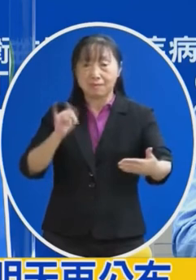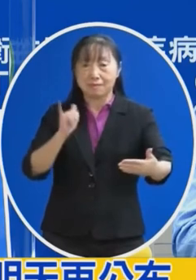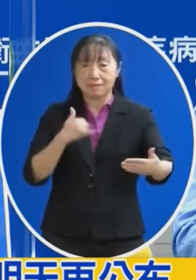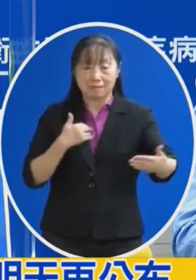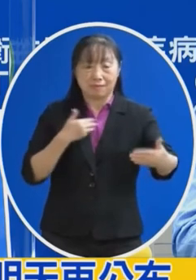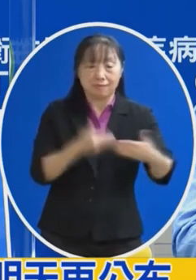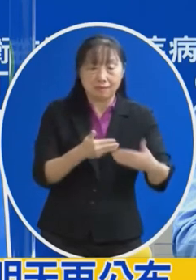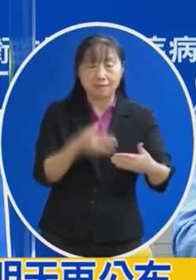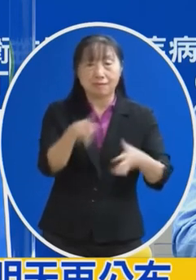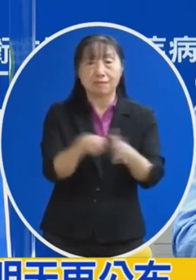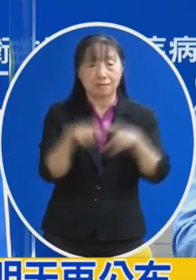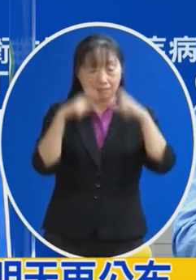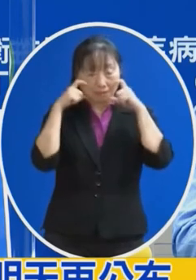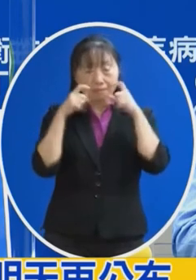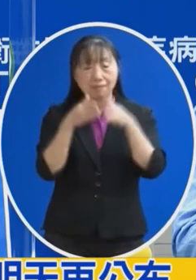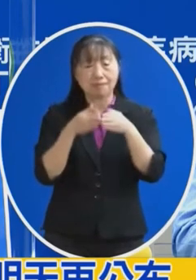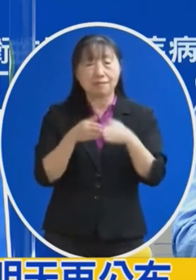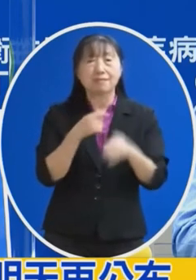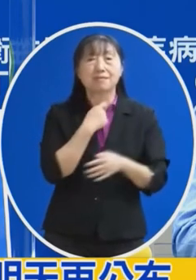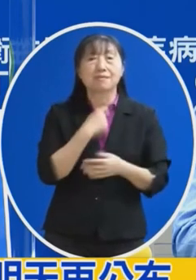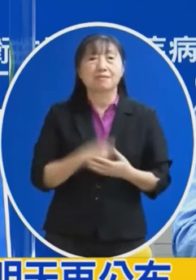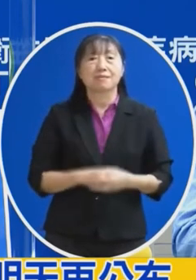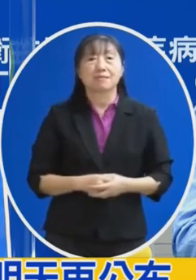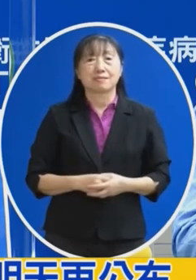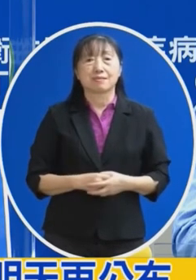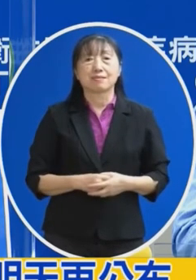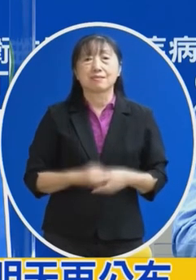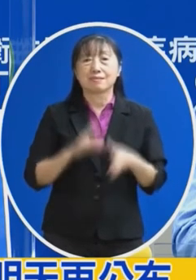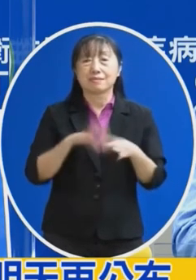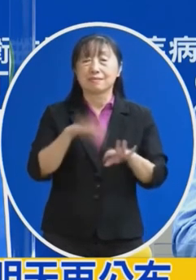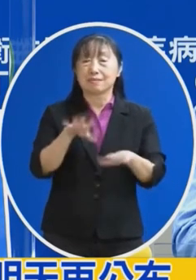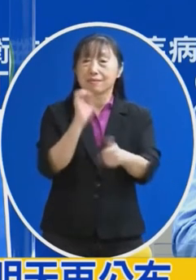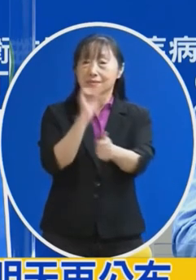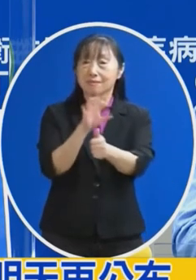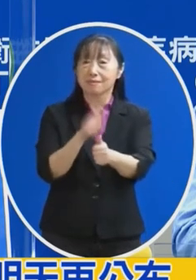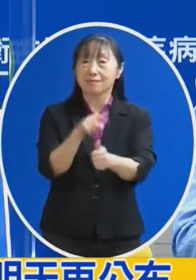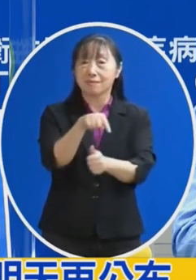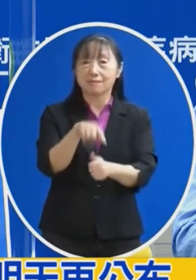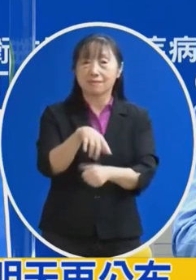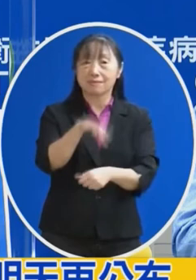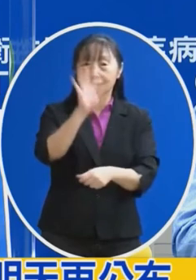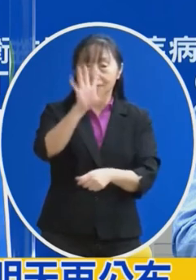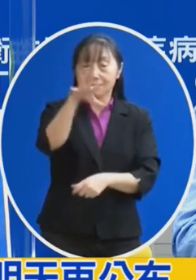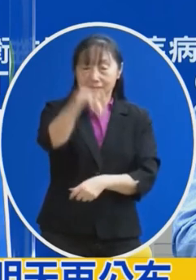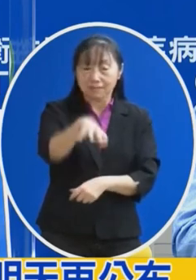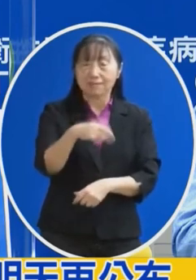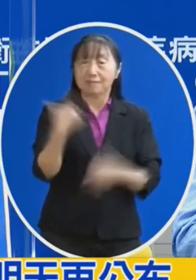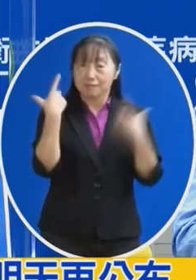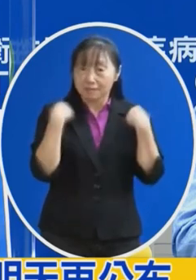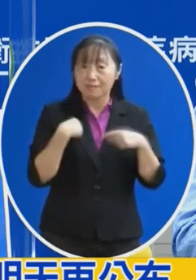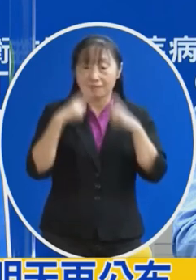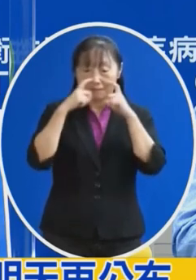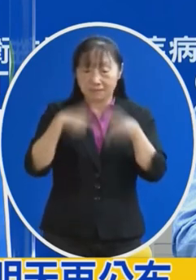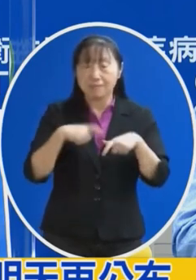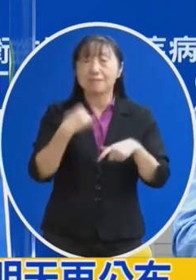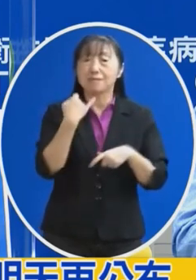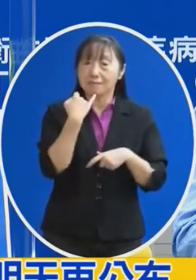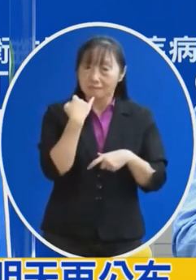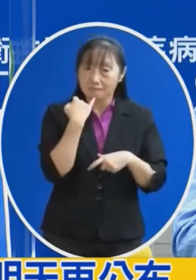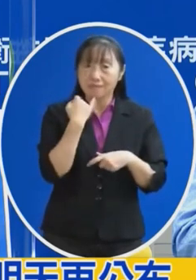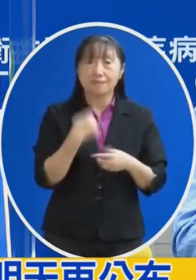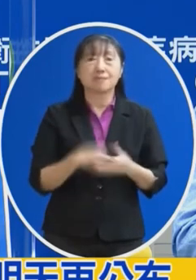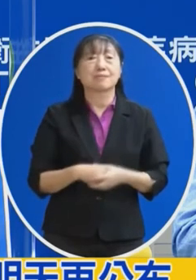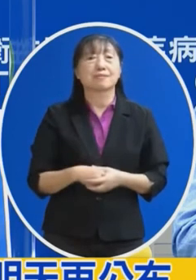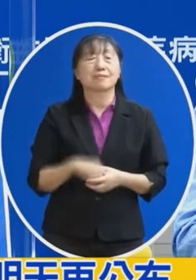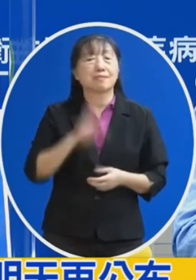口罩就要把它戴起来。所以我们也强调，就是说虽然这些区域是不需要戴的，可以不用戴的、哦、那